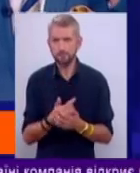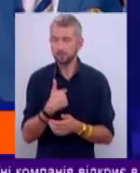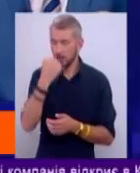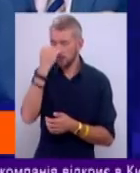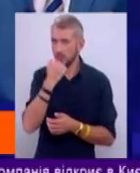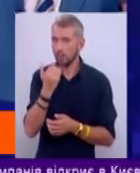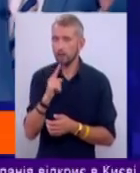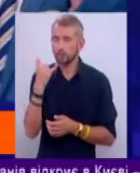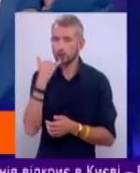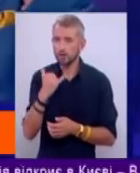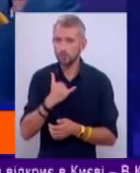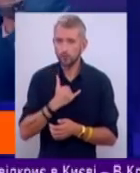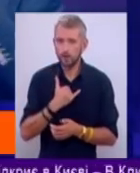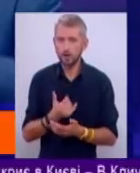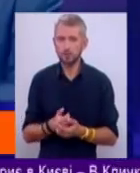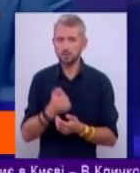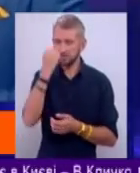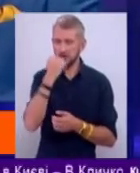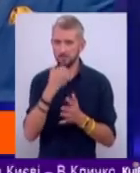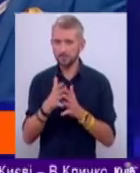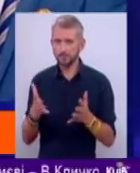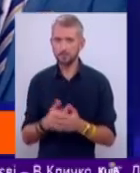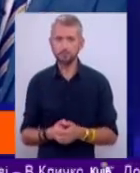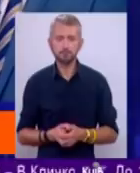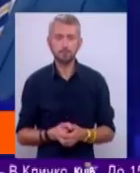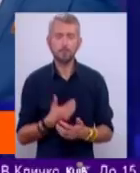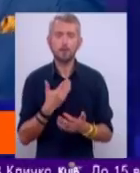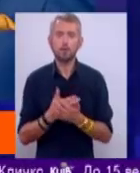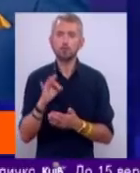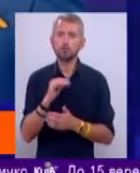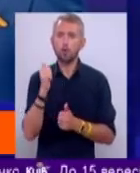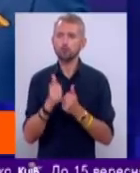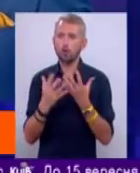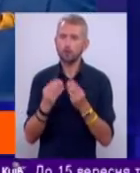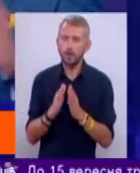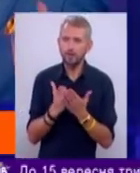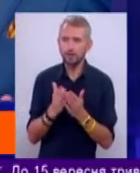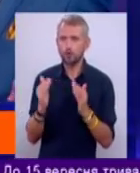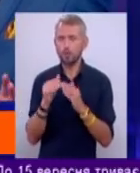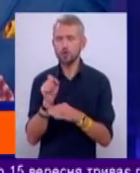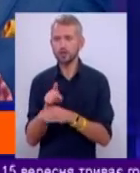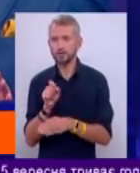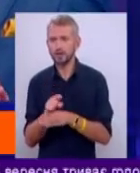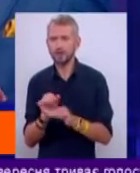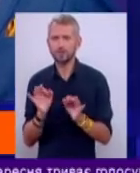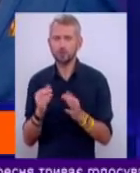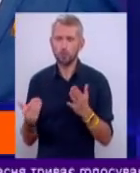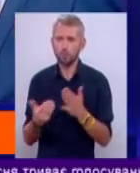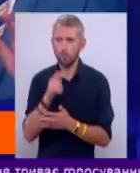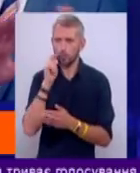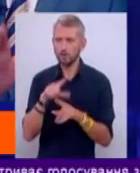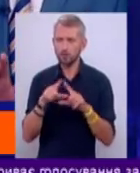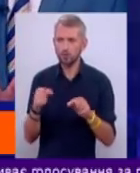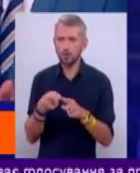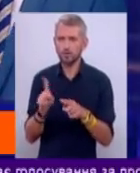що зателефонували. Спасибі. Ось, ну, щодо щоденників, домашніх завдань, то, звичайно, нова українська